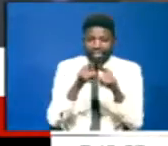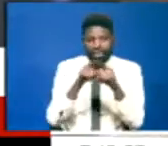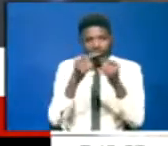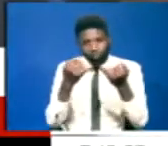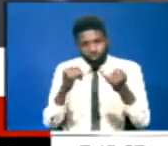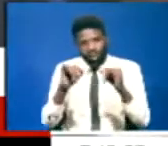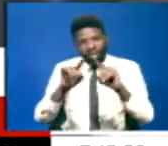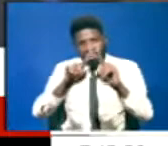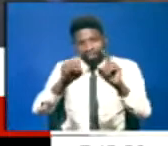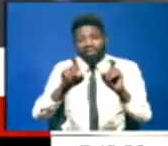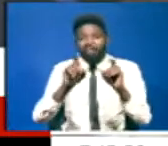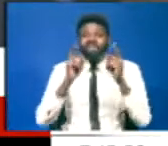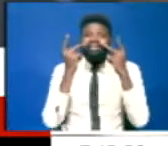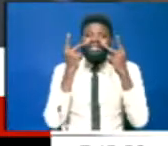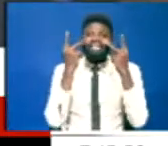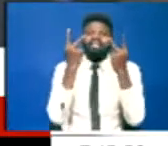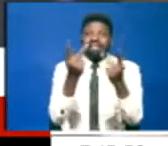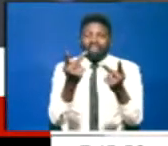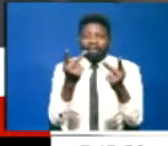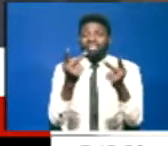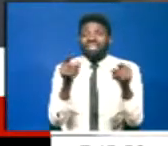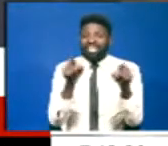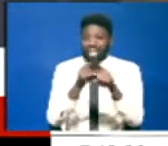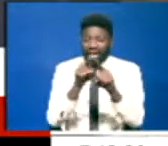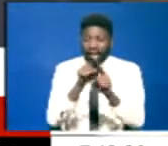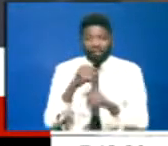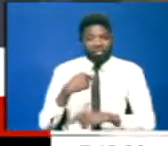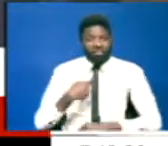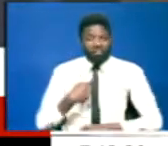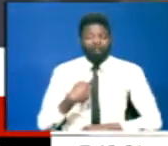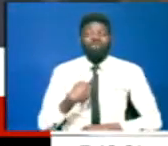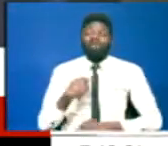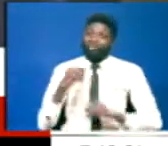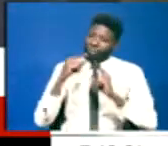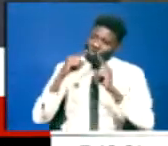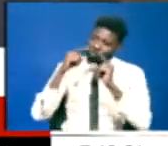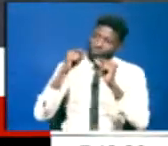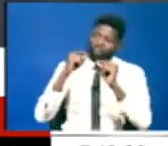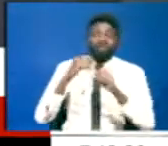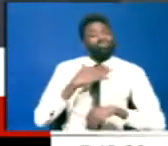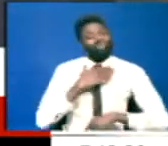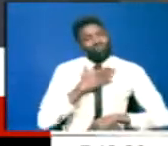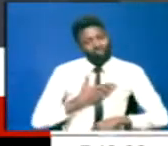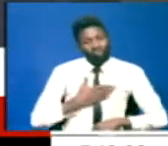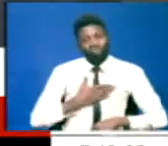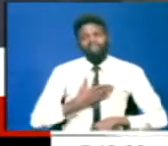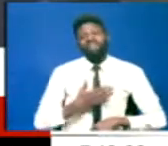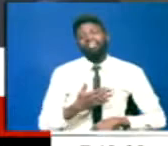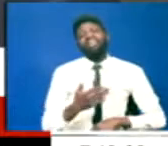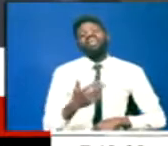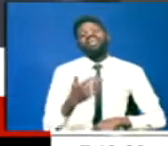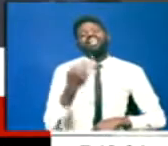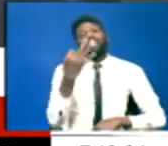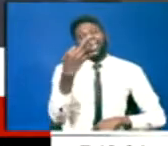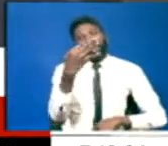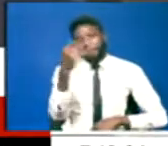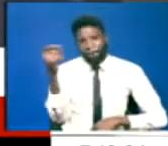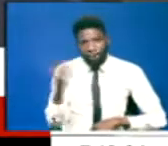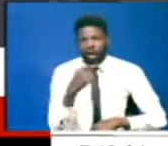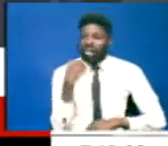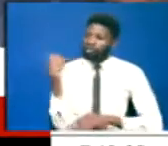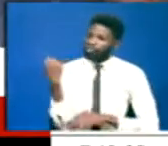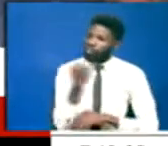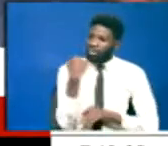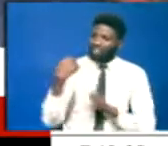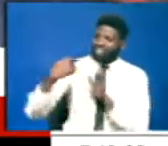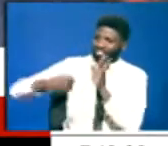Anafanya testing. Niambia nataka within the next 3 months Mumias iwe inafanya kazi full